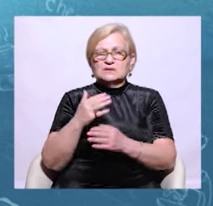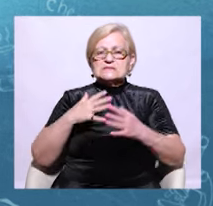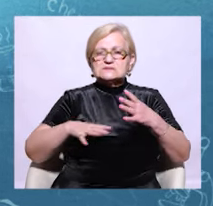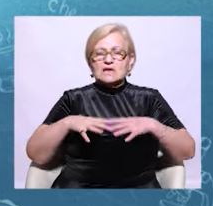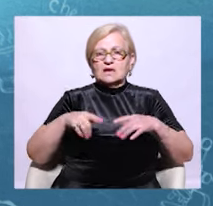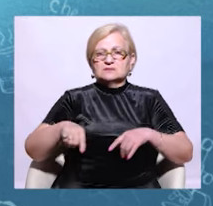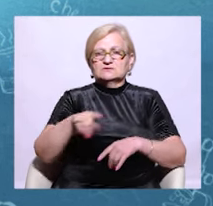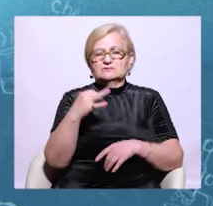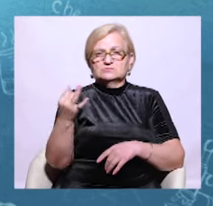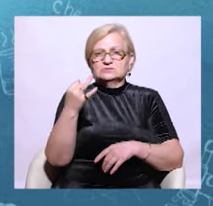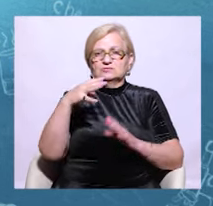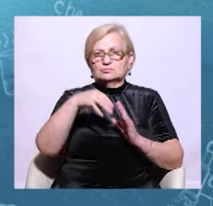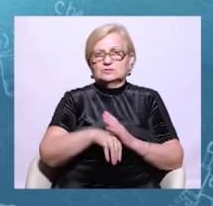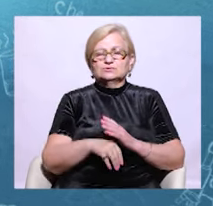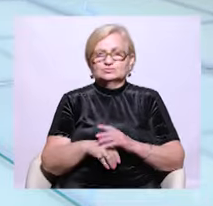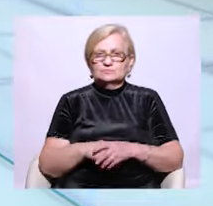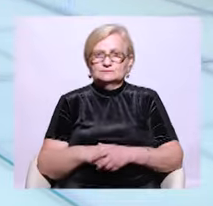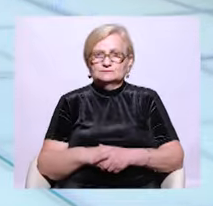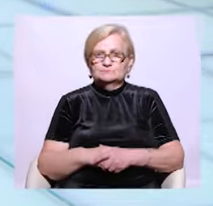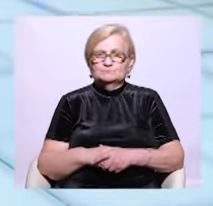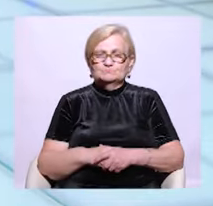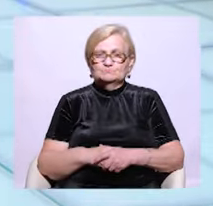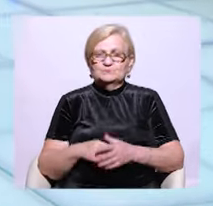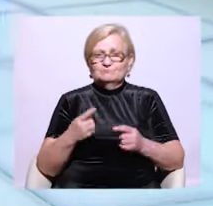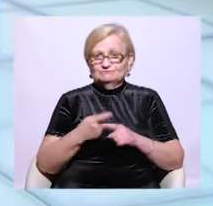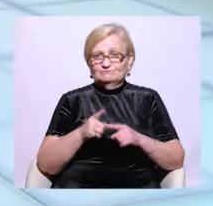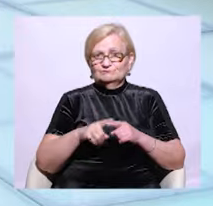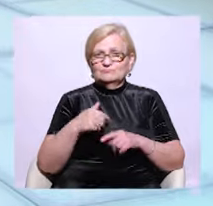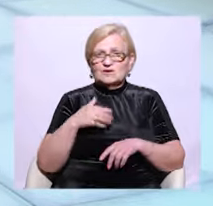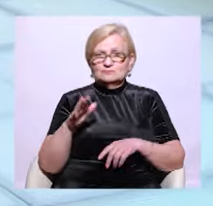საქართველოს ისტორიისთვის. ამით მინდა